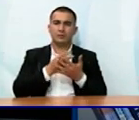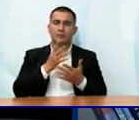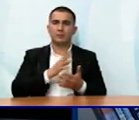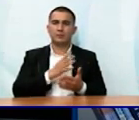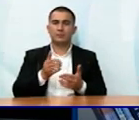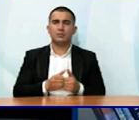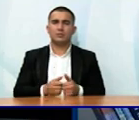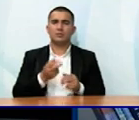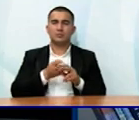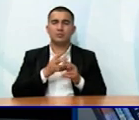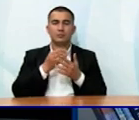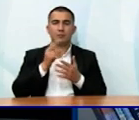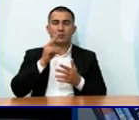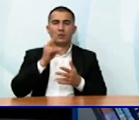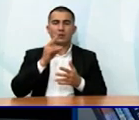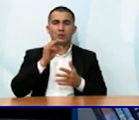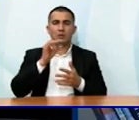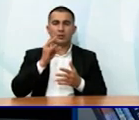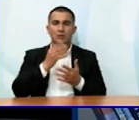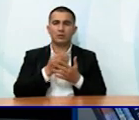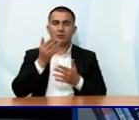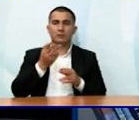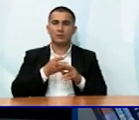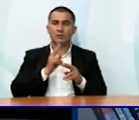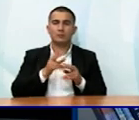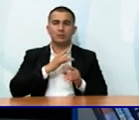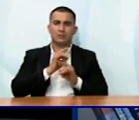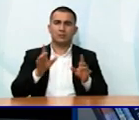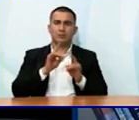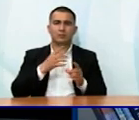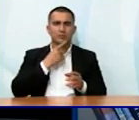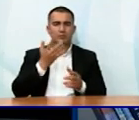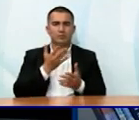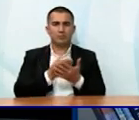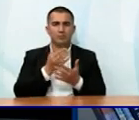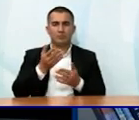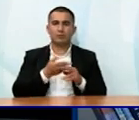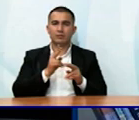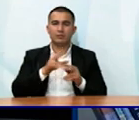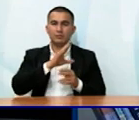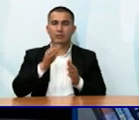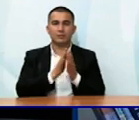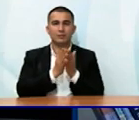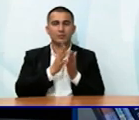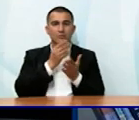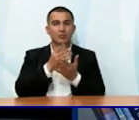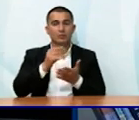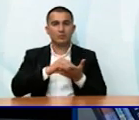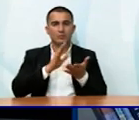Demak, bu doston Ergash Juman Bulbul o'g'li tomonidan ijro etilgan versiyasi darsingizga parcha qilib